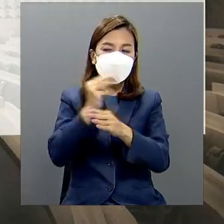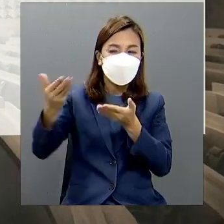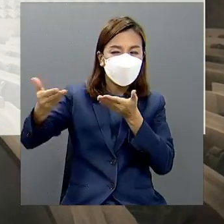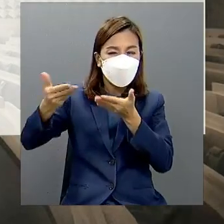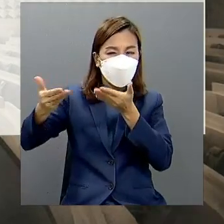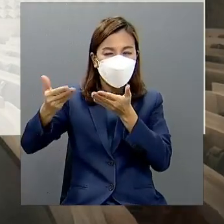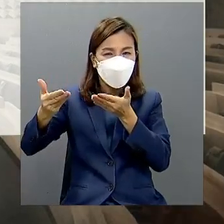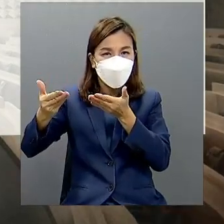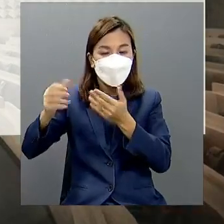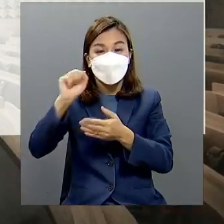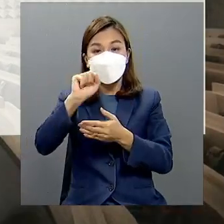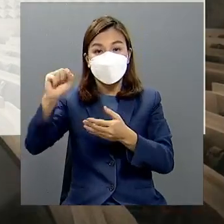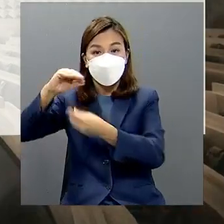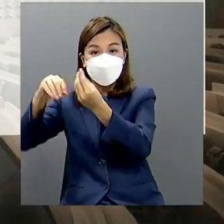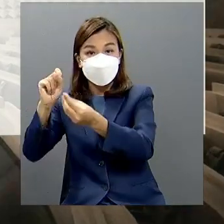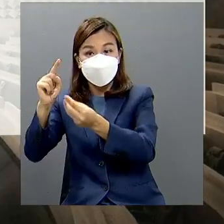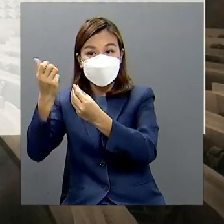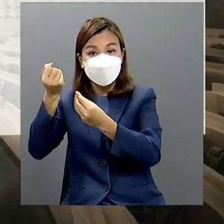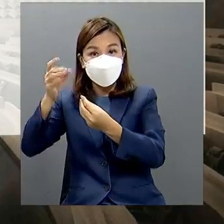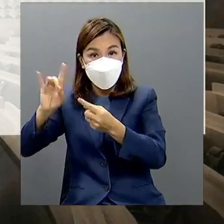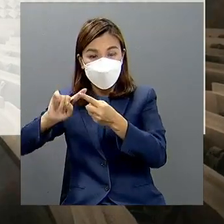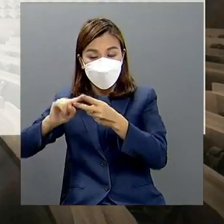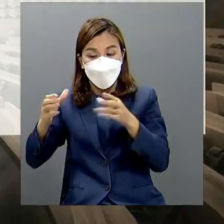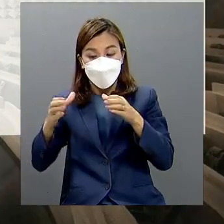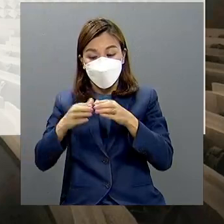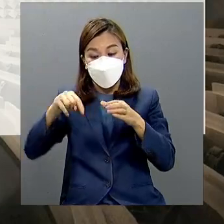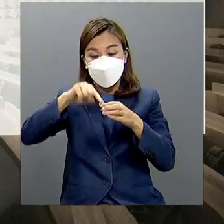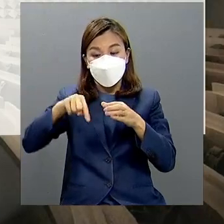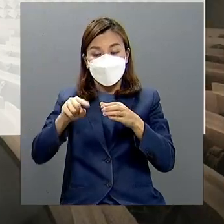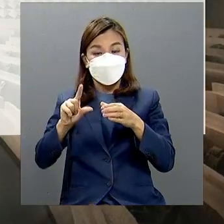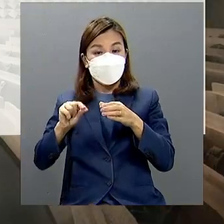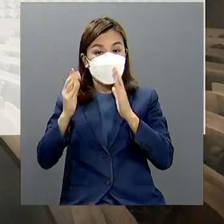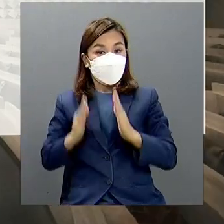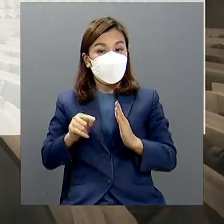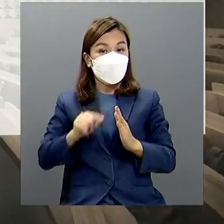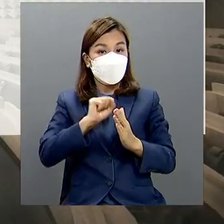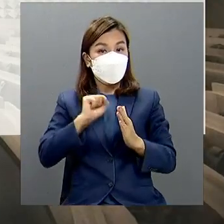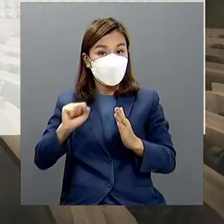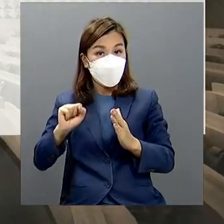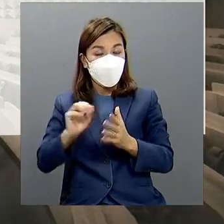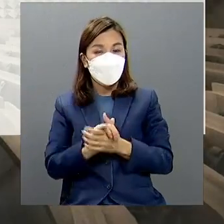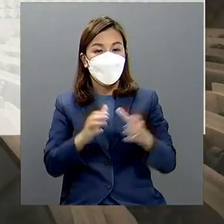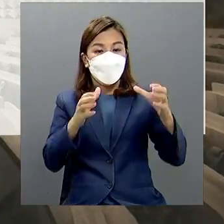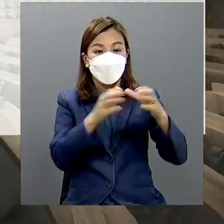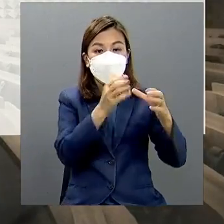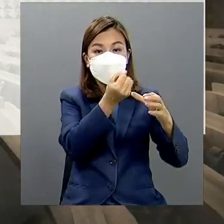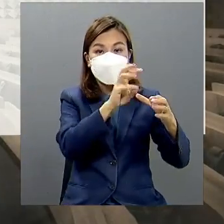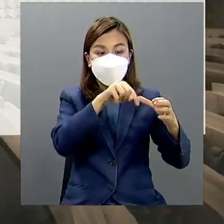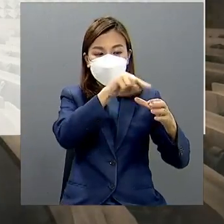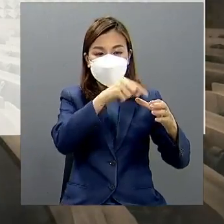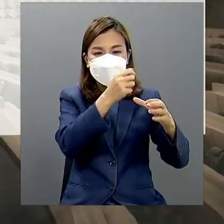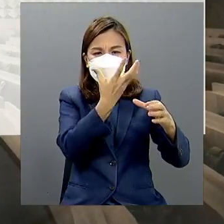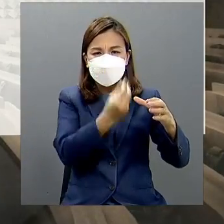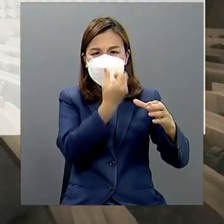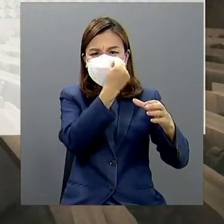ไทย18คนส.ส.พรรคเล็กร่วมรัฐบาลอีกประมาณ20คนแล้วก็ส.ส.ในกลุ่ม16อีกประมาณ10คนจะเข้าม